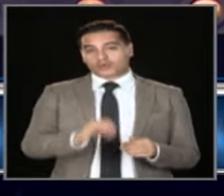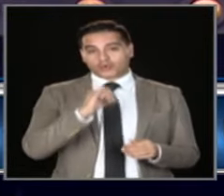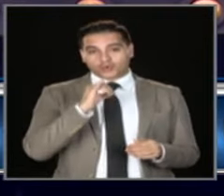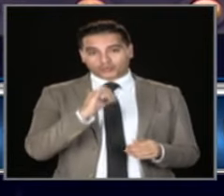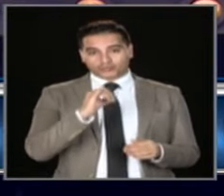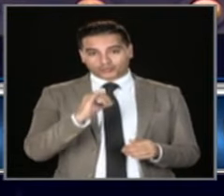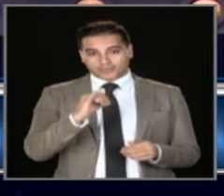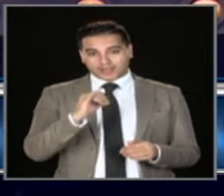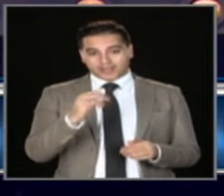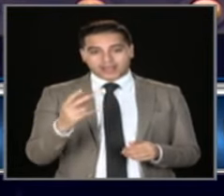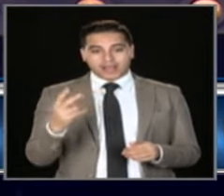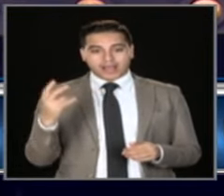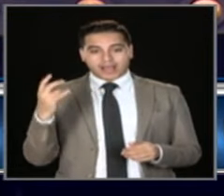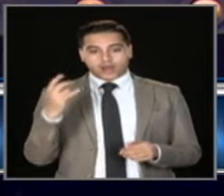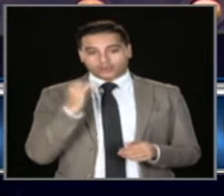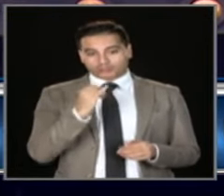حل المسألة الآتية: